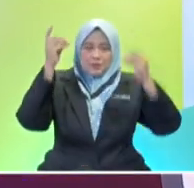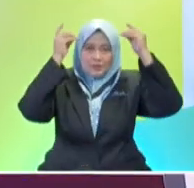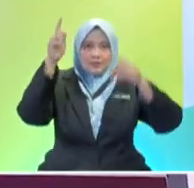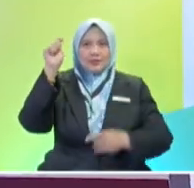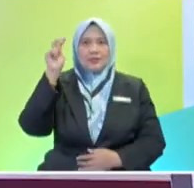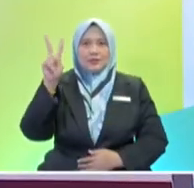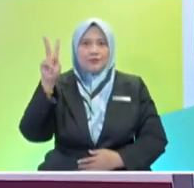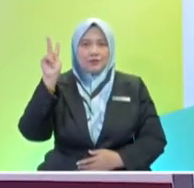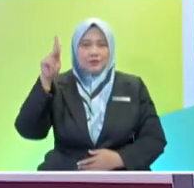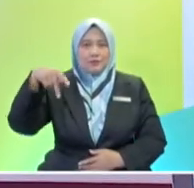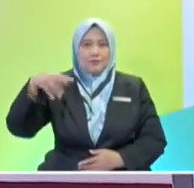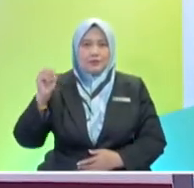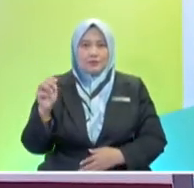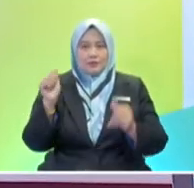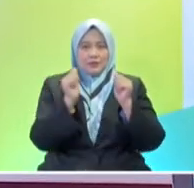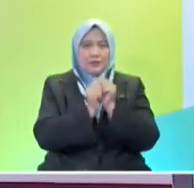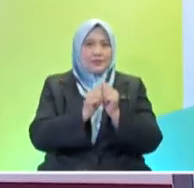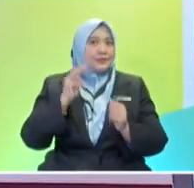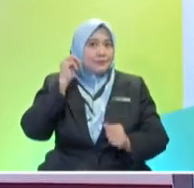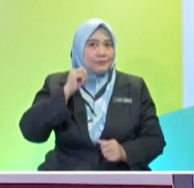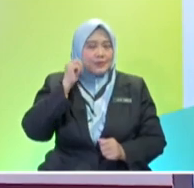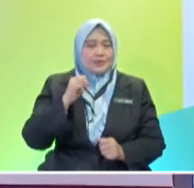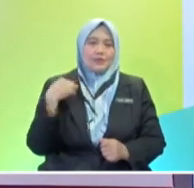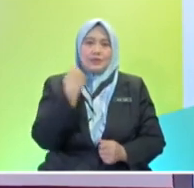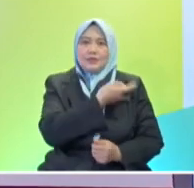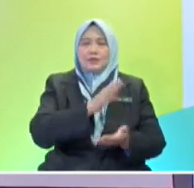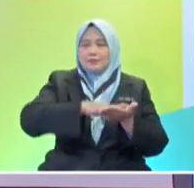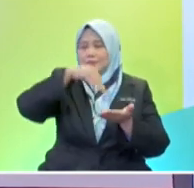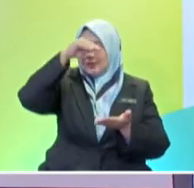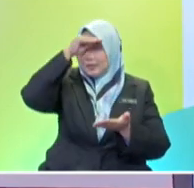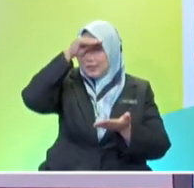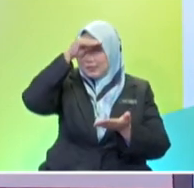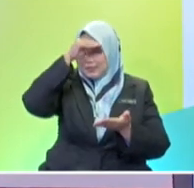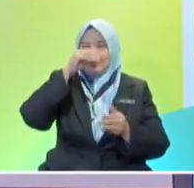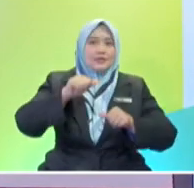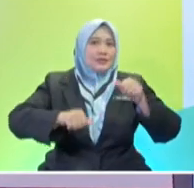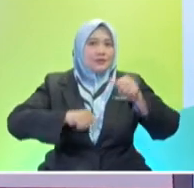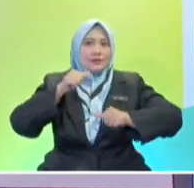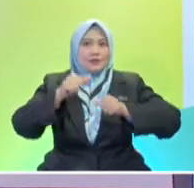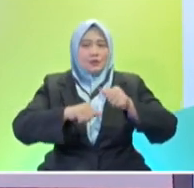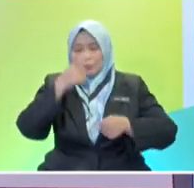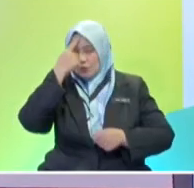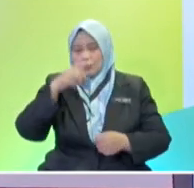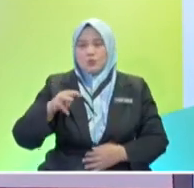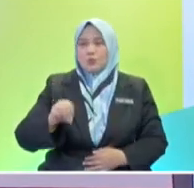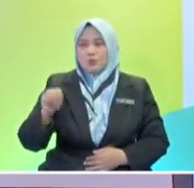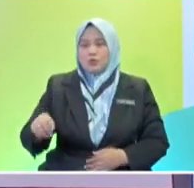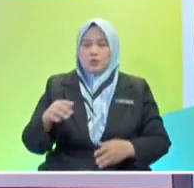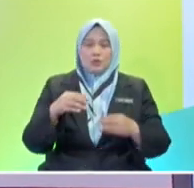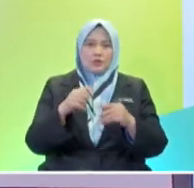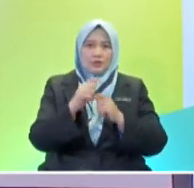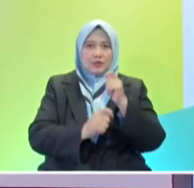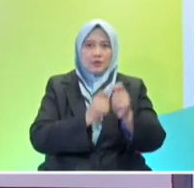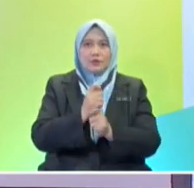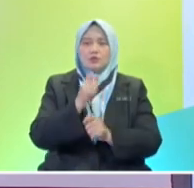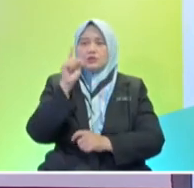saya hari ini, Syamira Nazir, di mana kita nak belajar mata pelajaran sains untuk murid-murid tahun 1